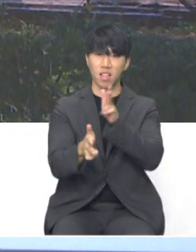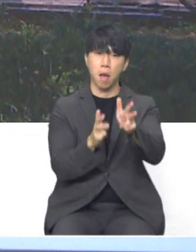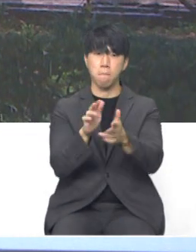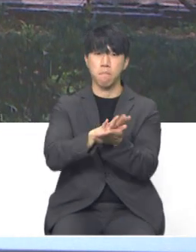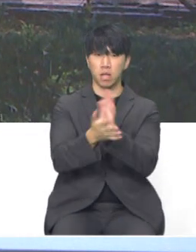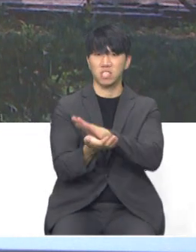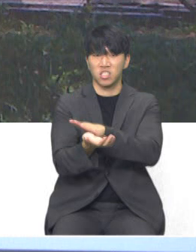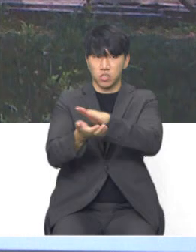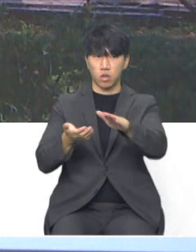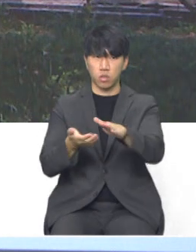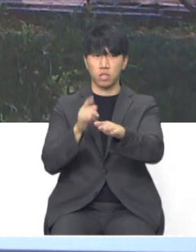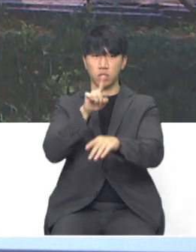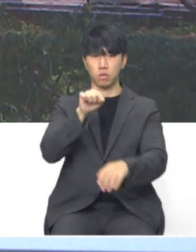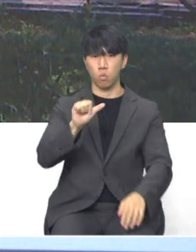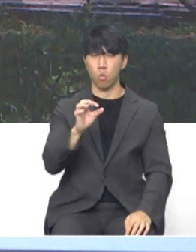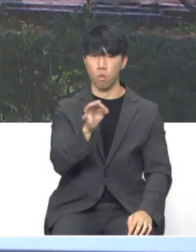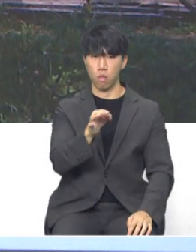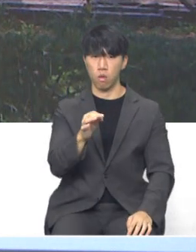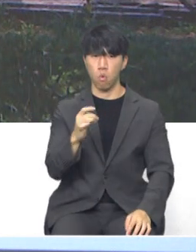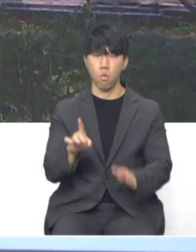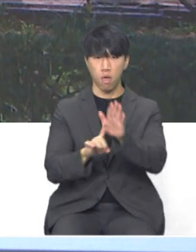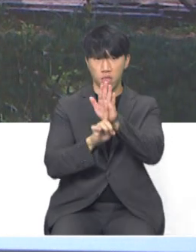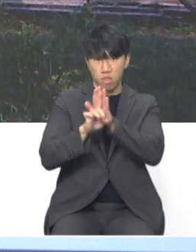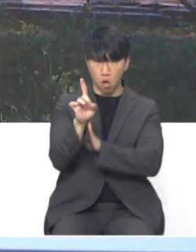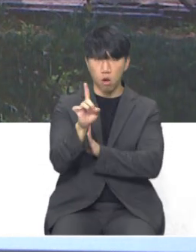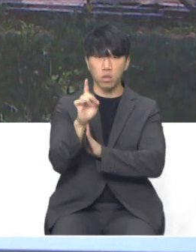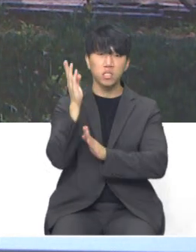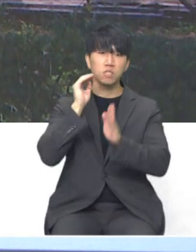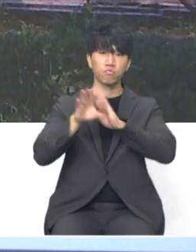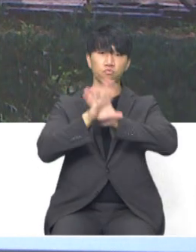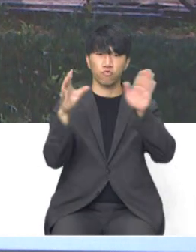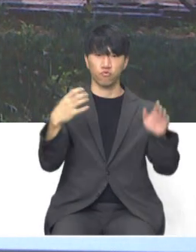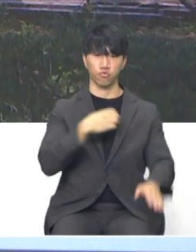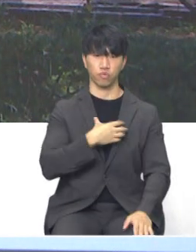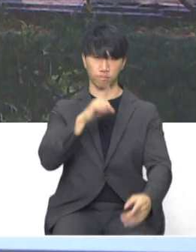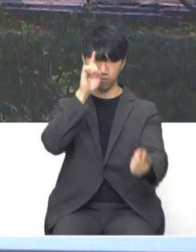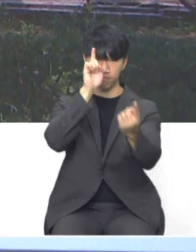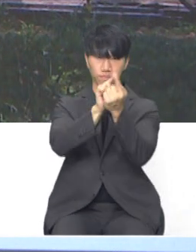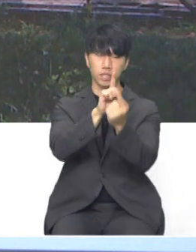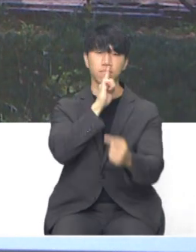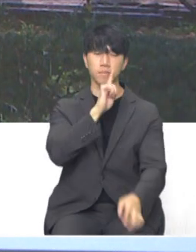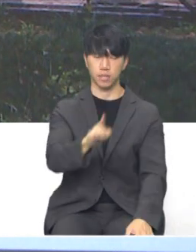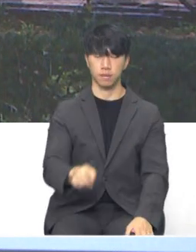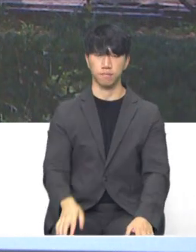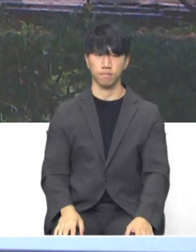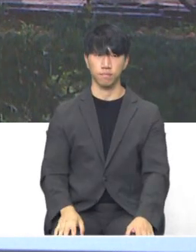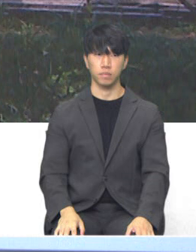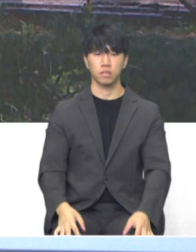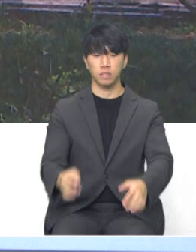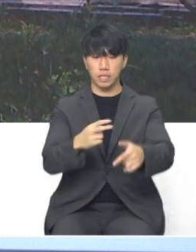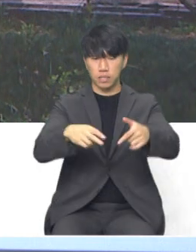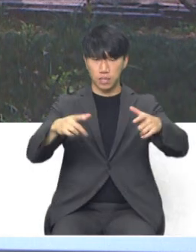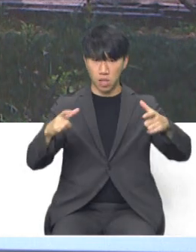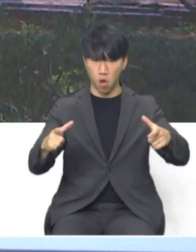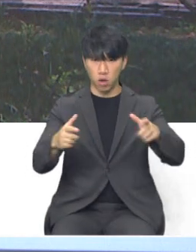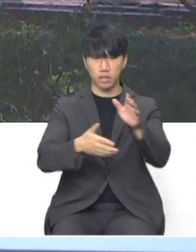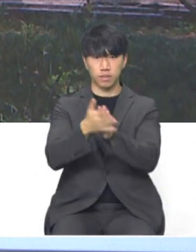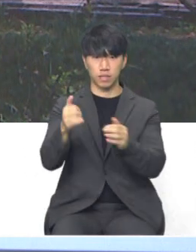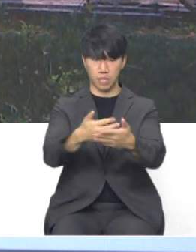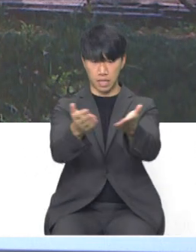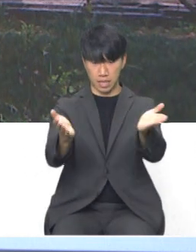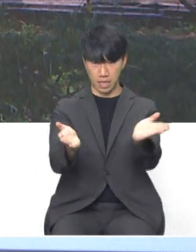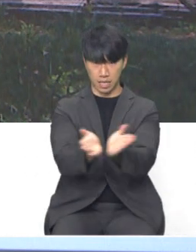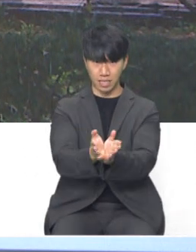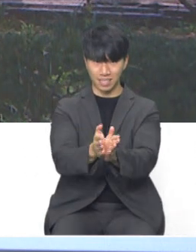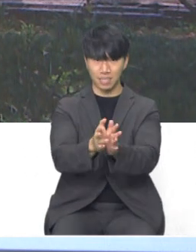이전보다 1.5도가 상승해 경험하지 못한 기후재앙에 직면할 거란 분석인데요. 인천 지역 시민단체는